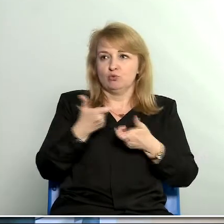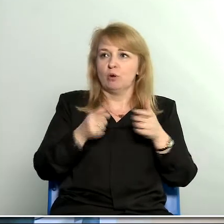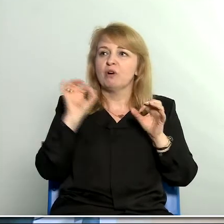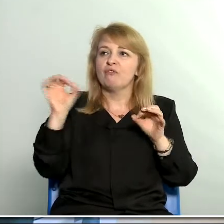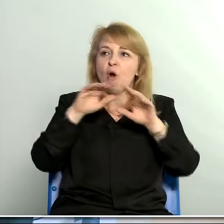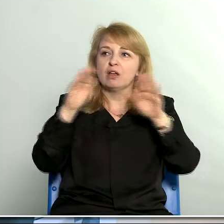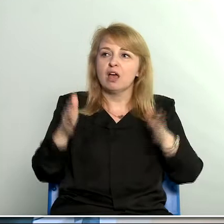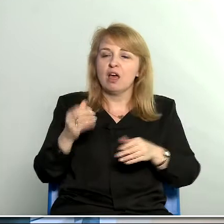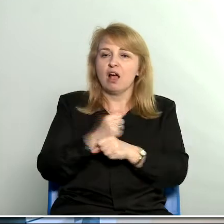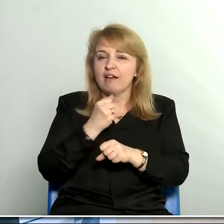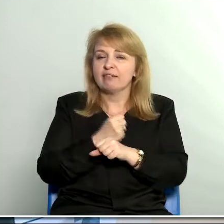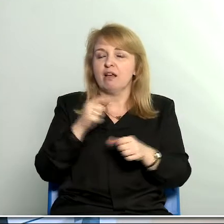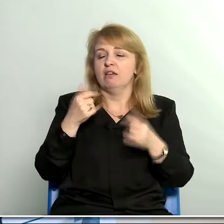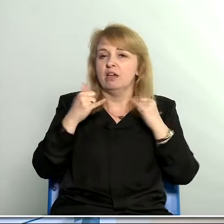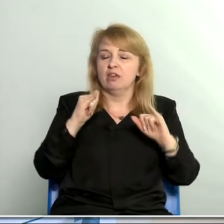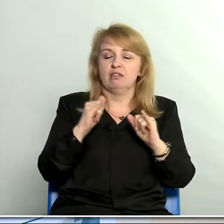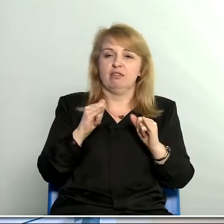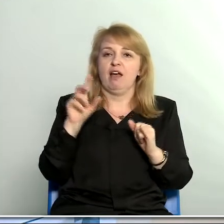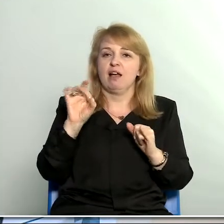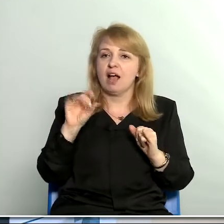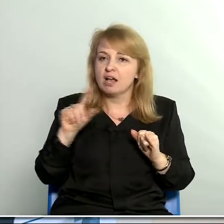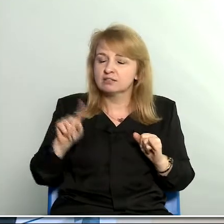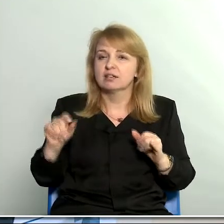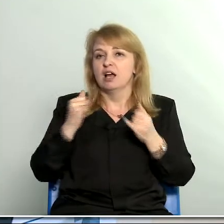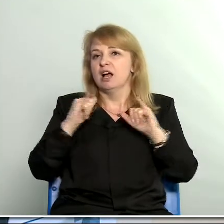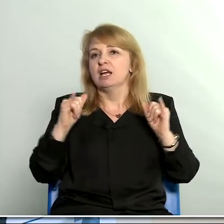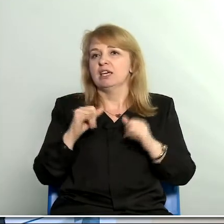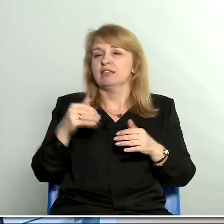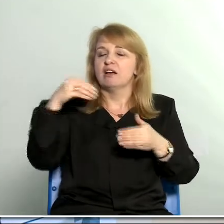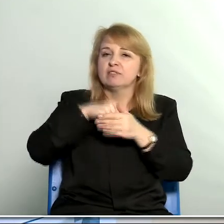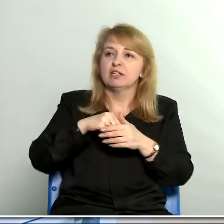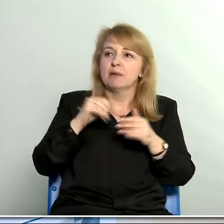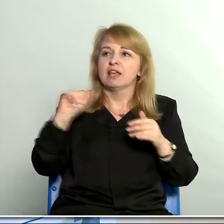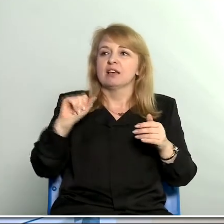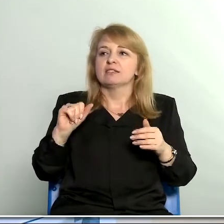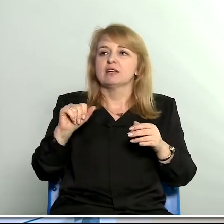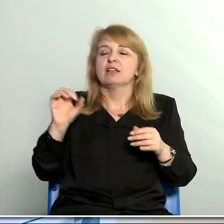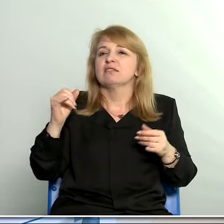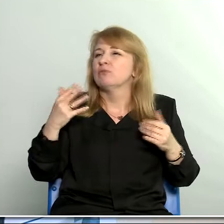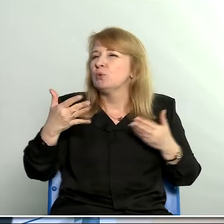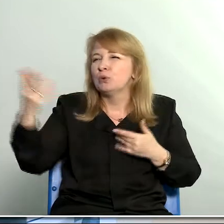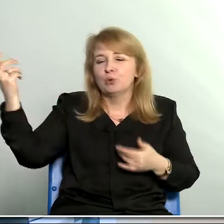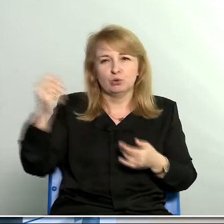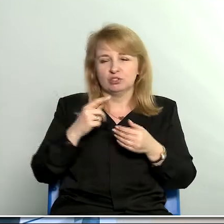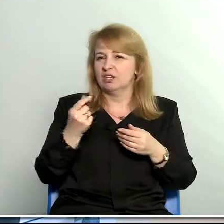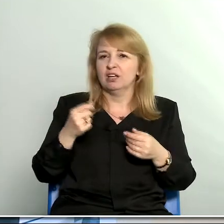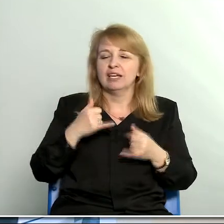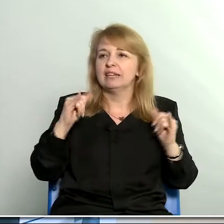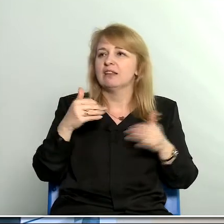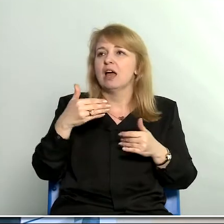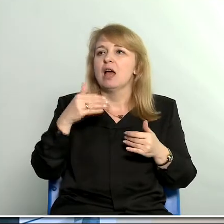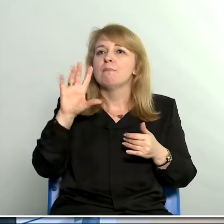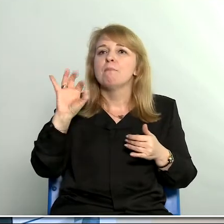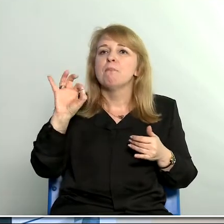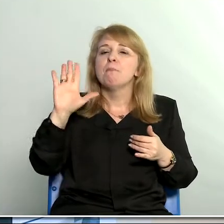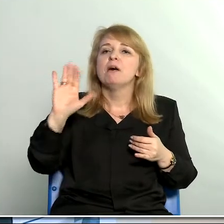zabroniła. Natomiast na czynniki grzewcze, które związane są na przykład z biomasą bądź